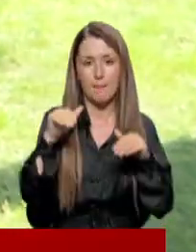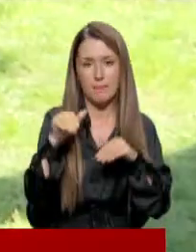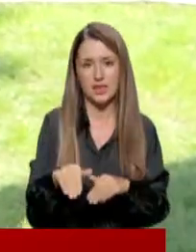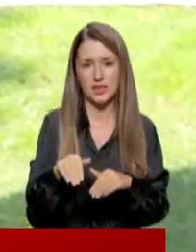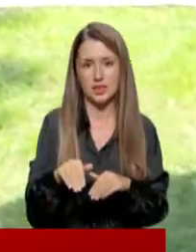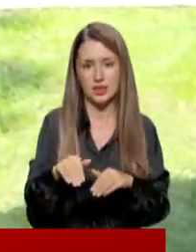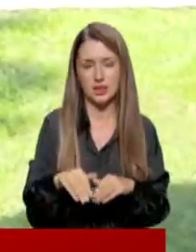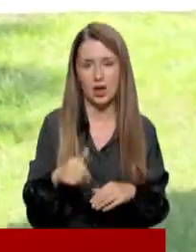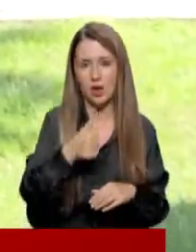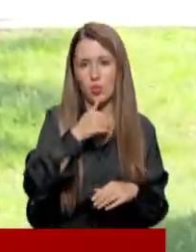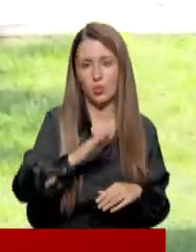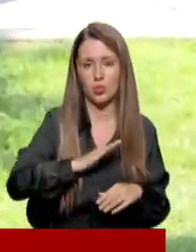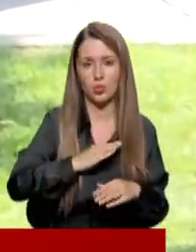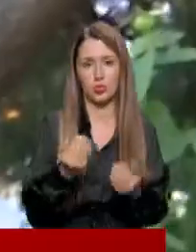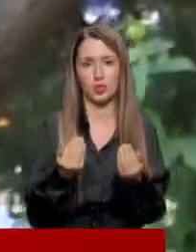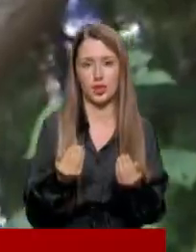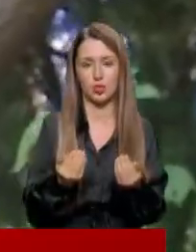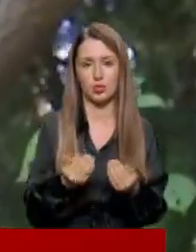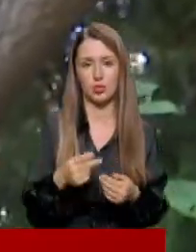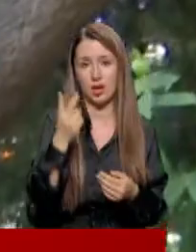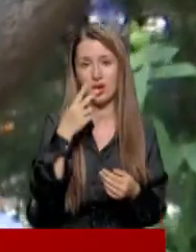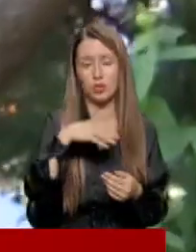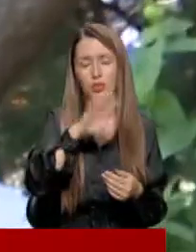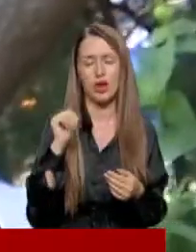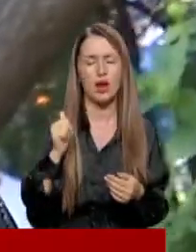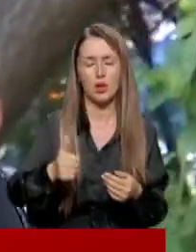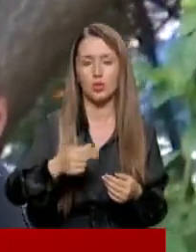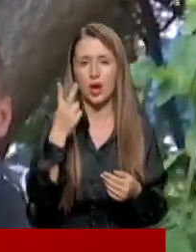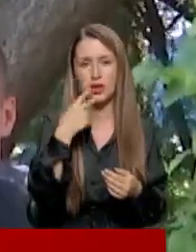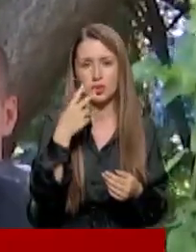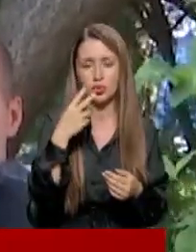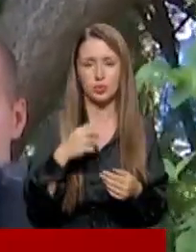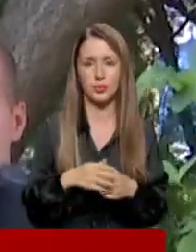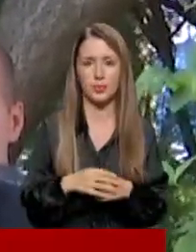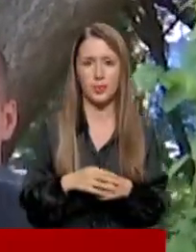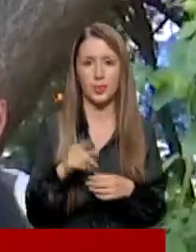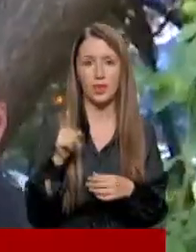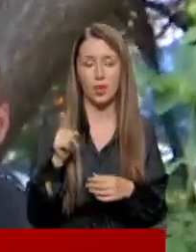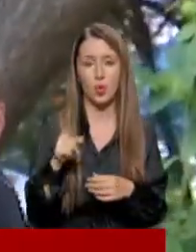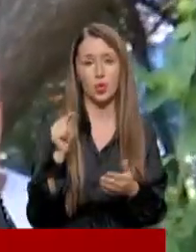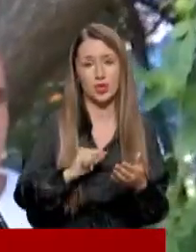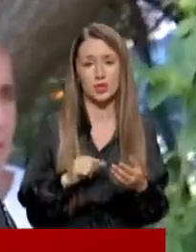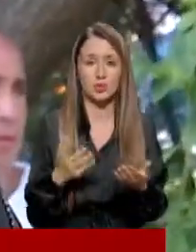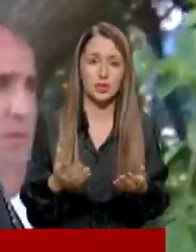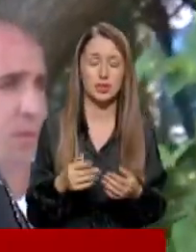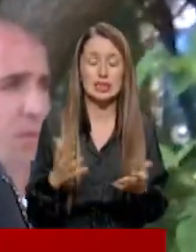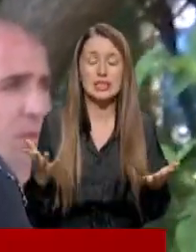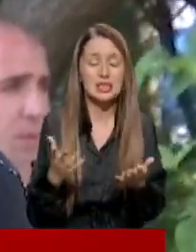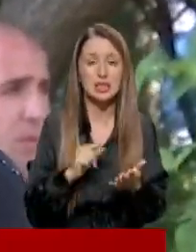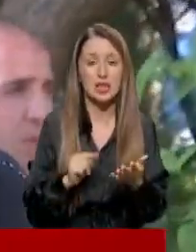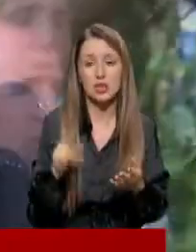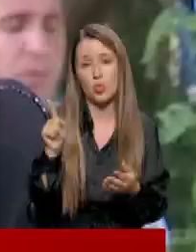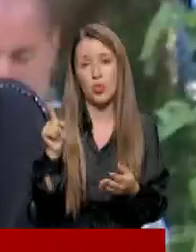mezarında oğluna dua ediyor. Ağlıyorum. Her gün ağlıyorum. Onu yazmış işte. Nasıl yazdın oğlum